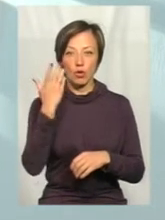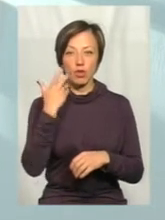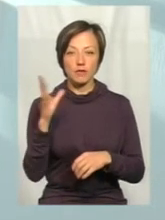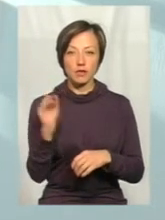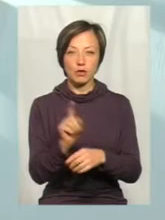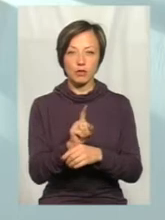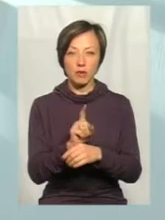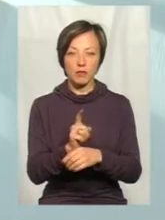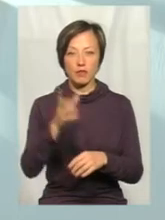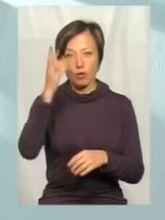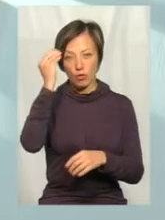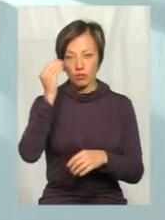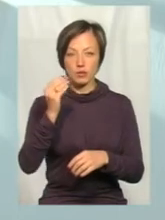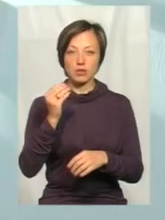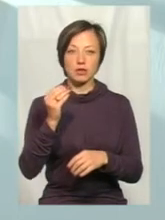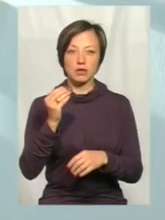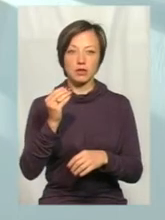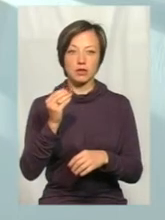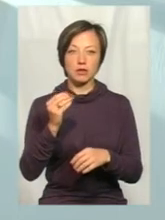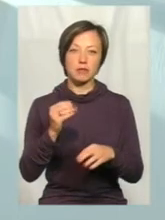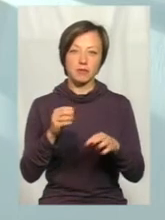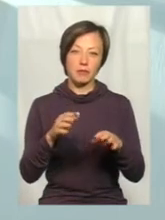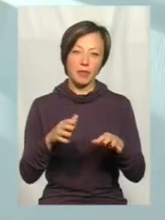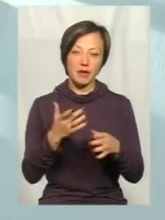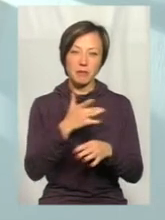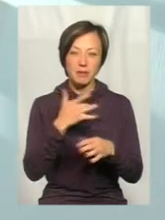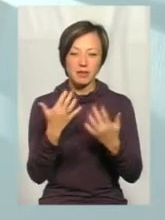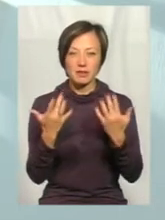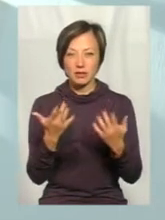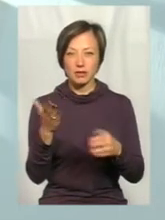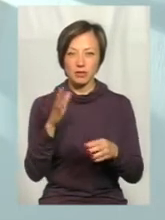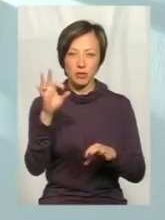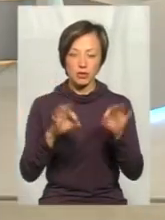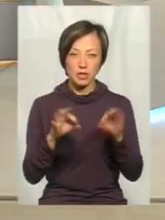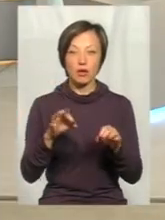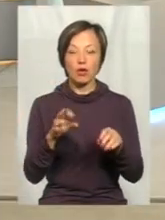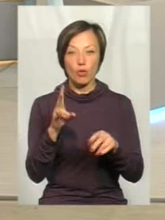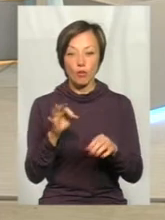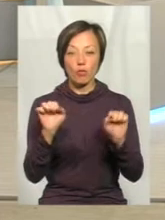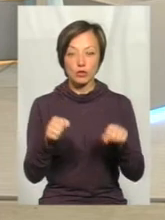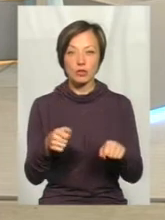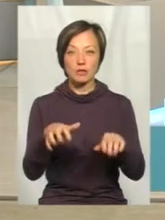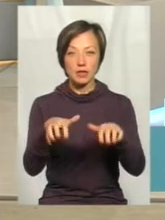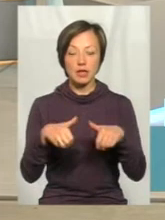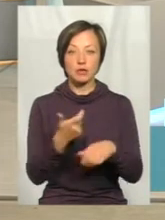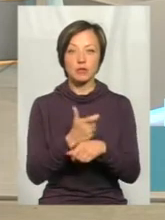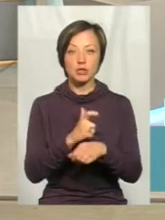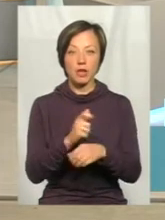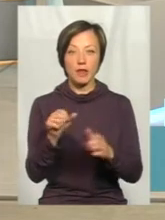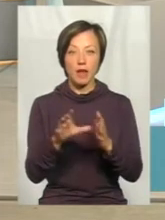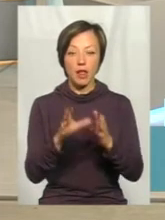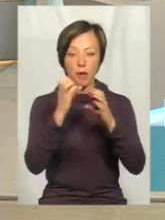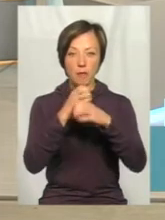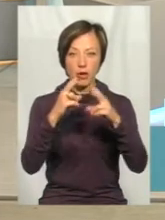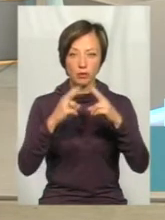нормально. Звичайно, не враховуючи там запиленості і так далі. Але разом з тим від них можна взяти і більше енергії. Тобто лабораторія працює над